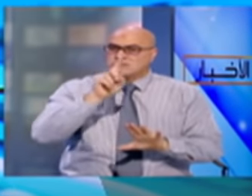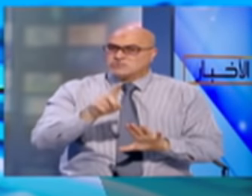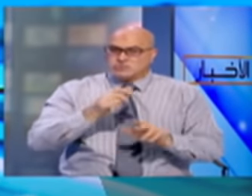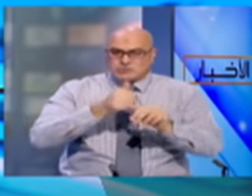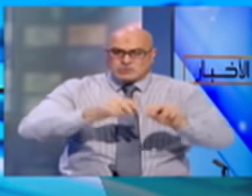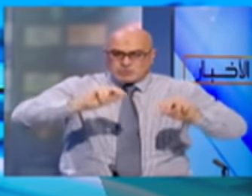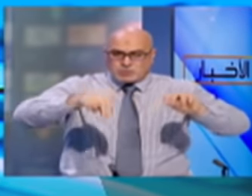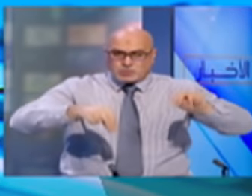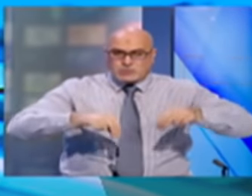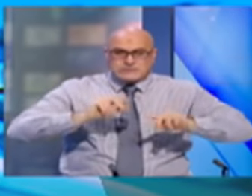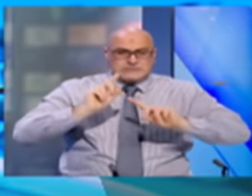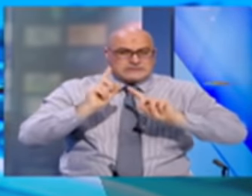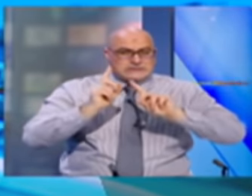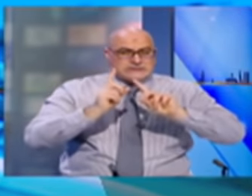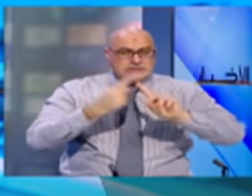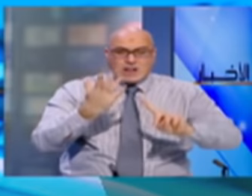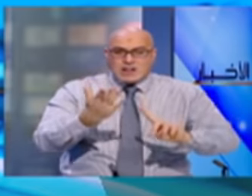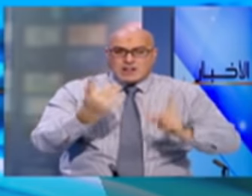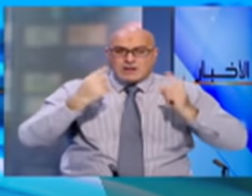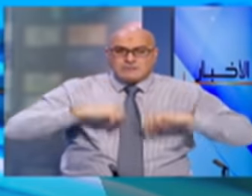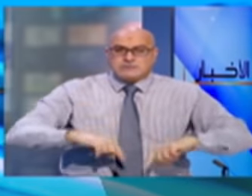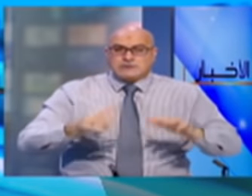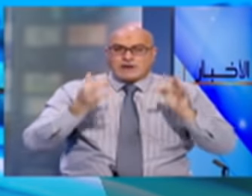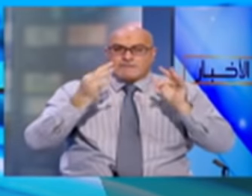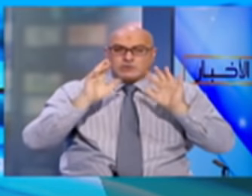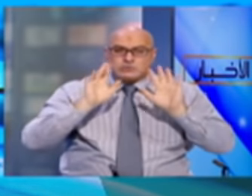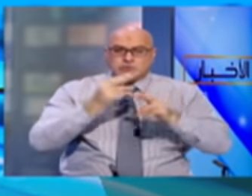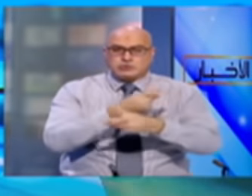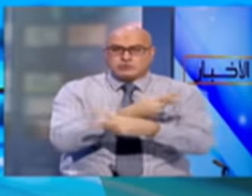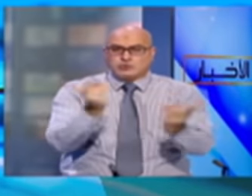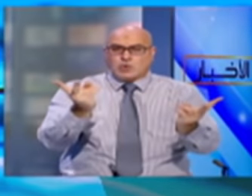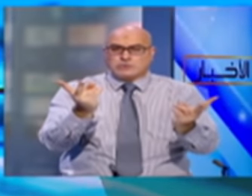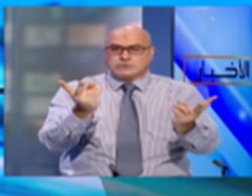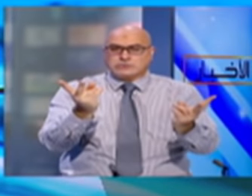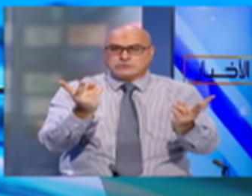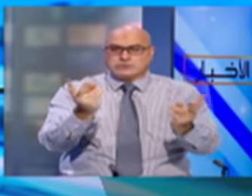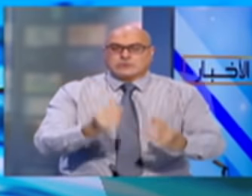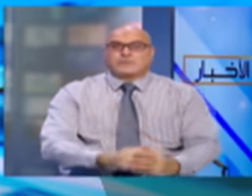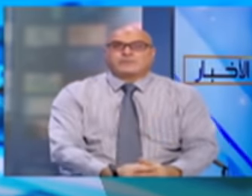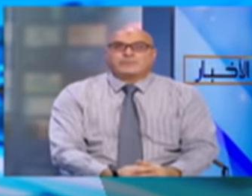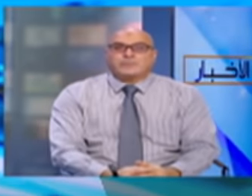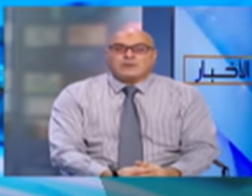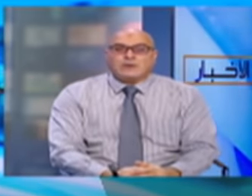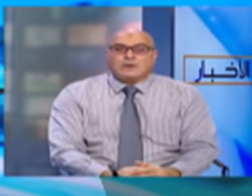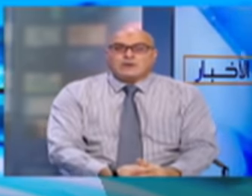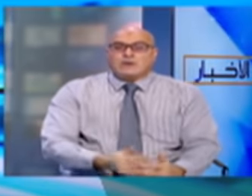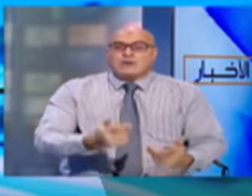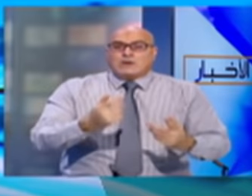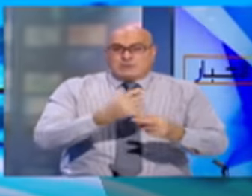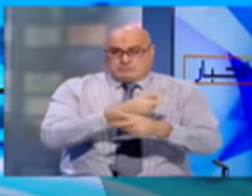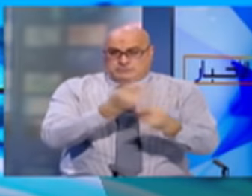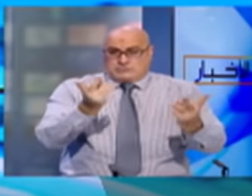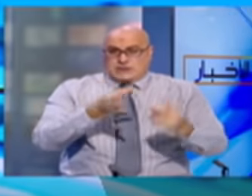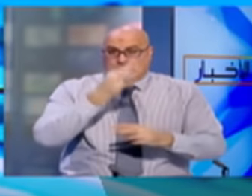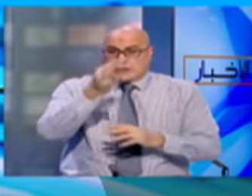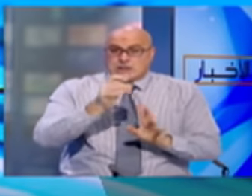صحي خاص حسب ما أكدته وزارة الشؤون الدينية والأوقاف في بيان لها أمس، والذي أوضحت فيه أنه